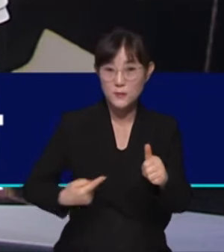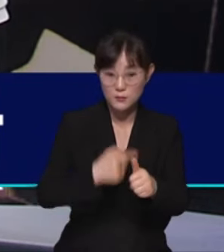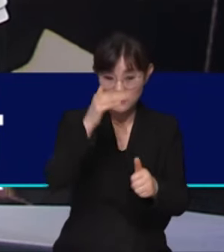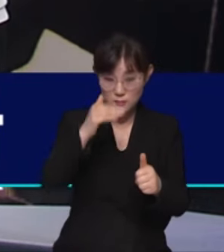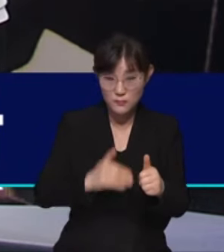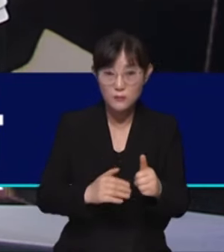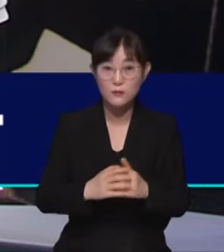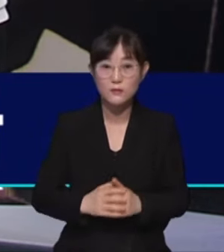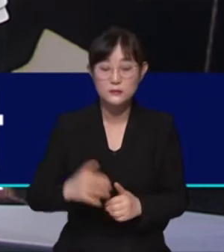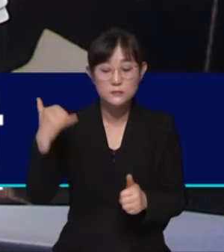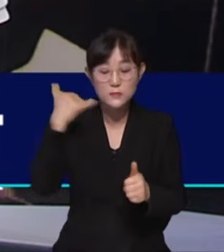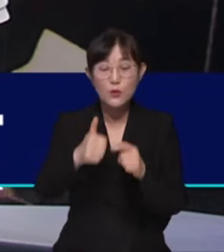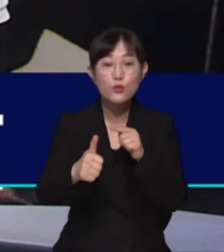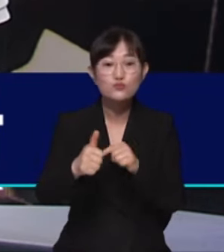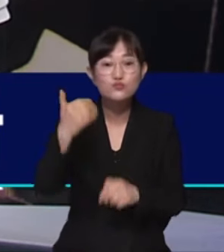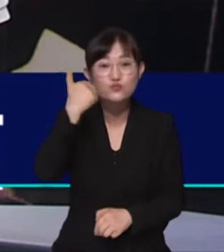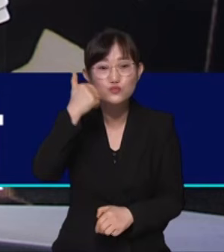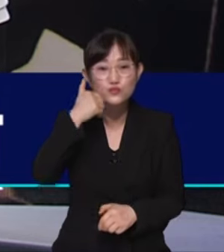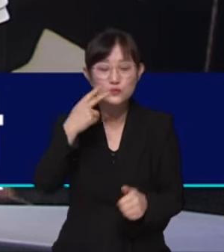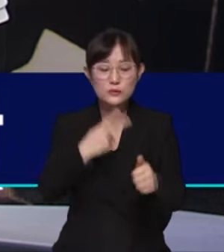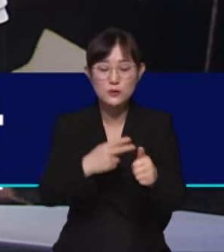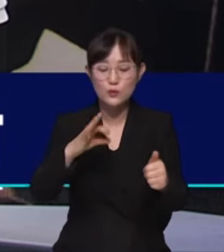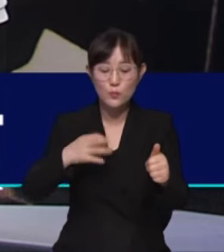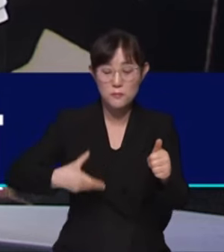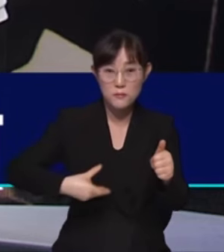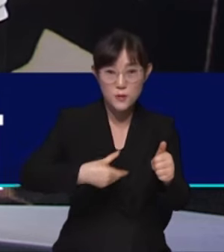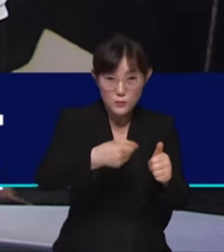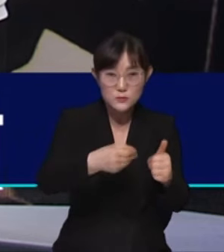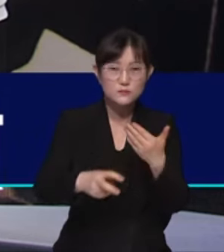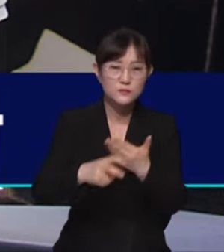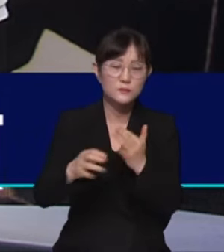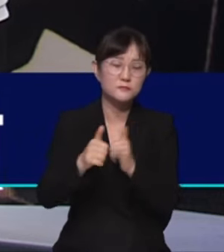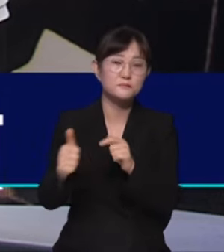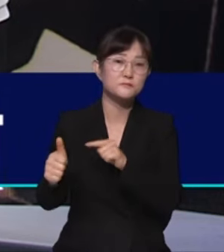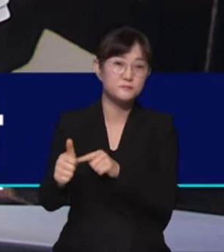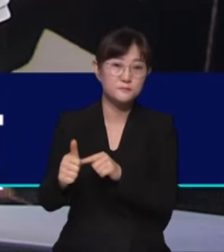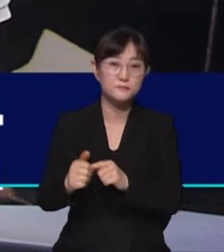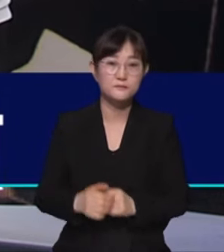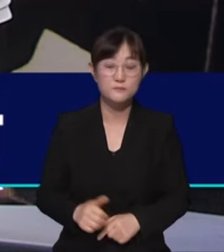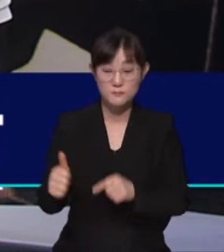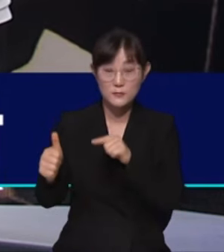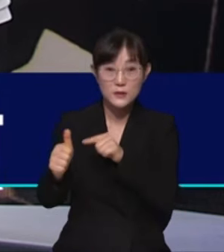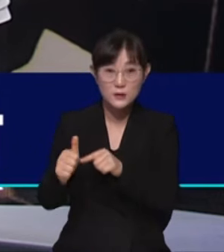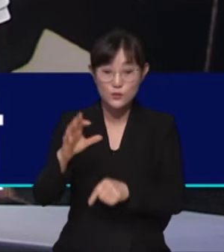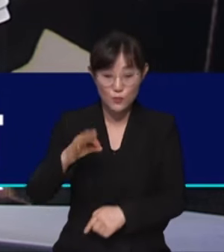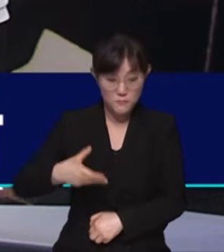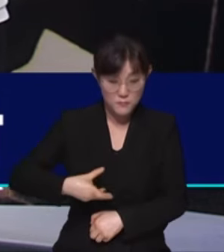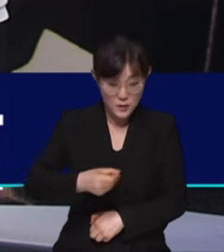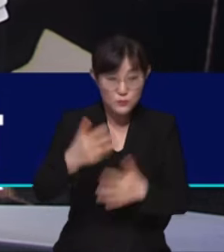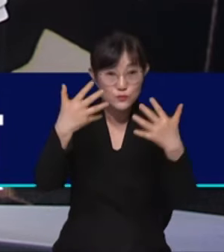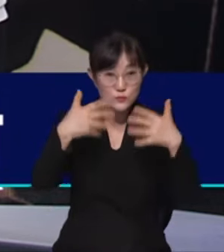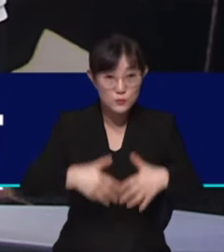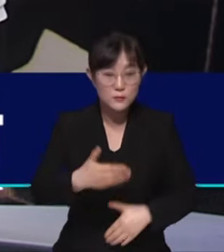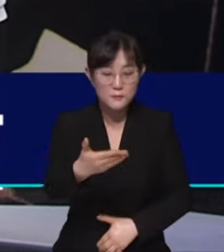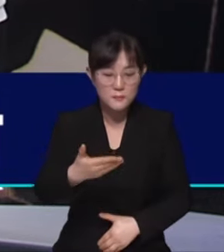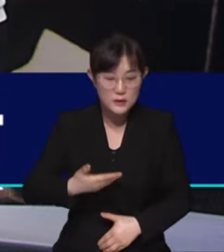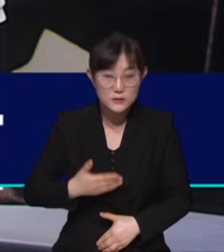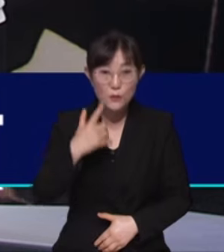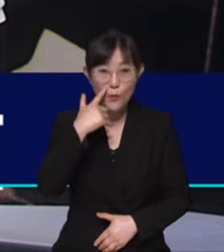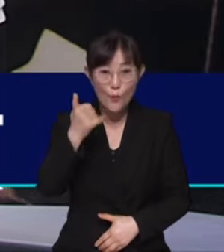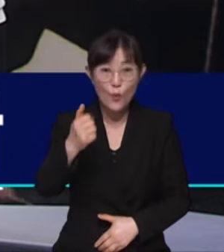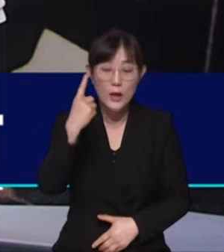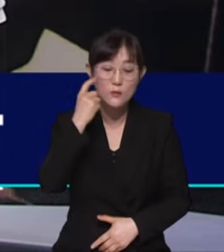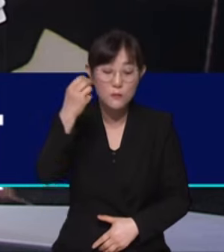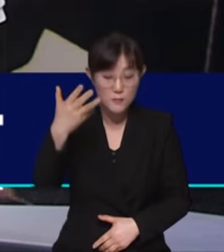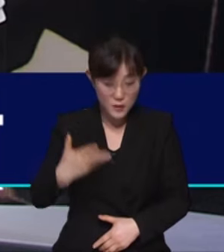건데 범인은 이 교사에게서 돈을 빌려준 대부업자였습니다. 대부업자는 돈을 빌려주는 조건으로 넘겨받은 부모의